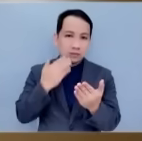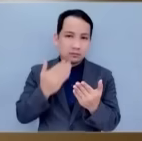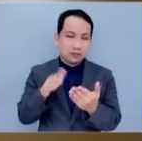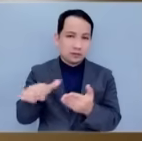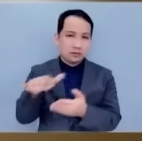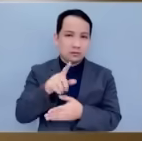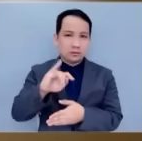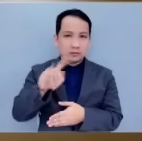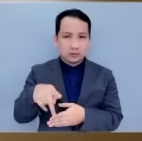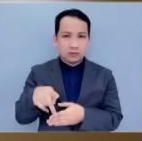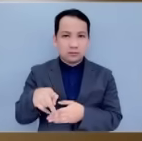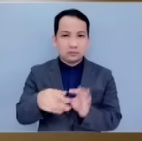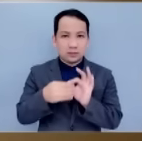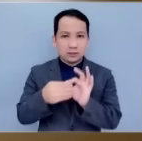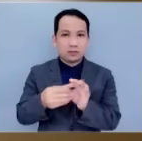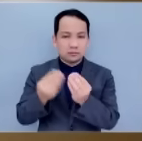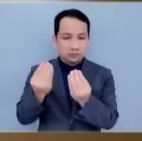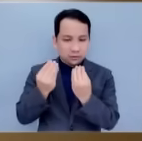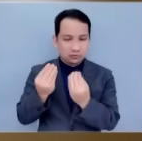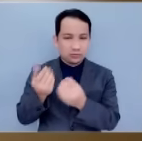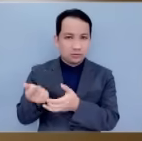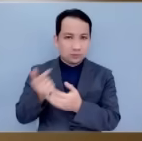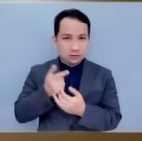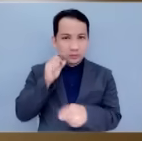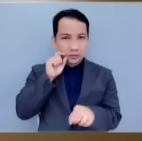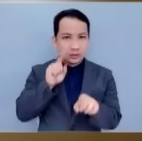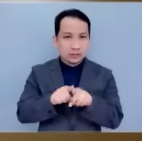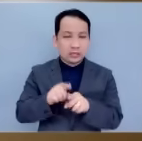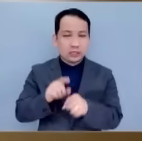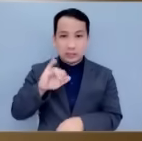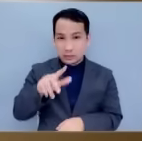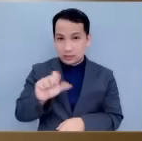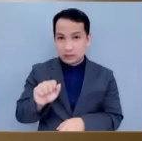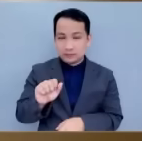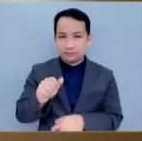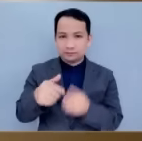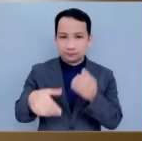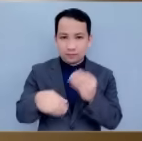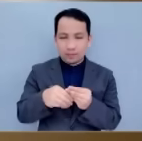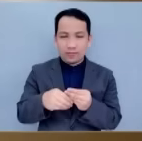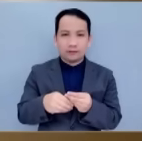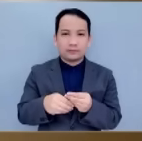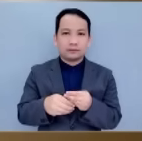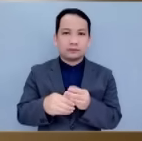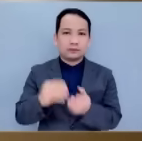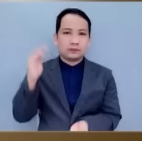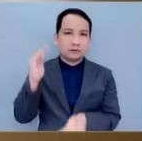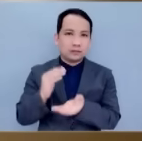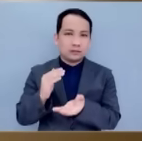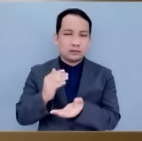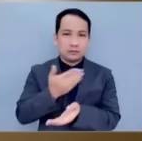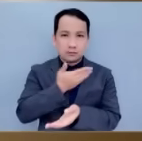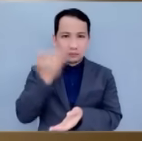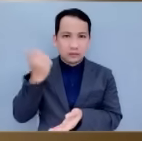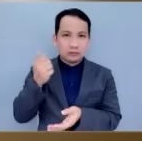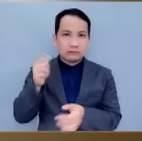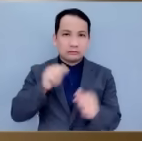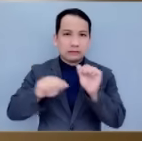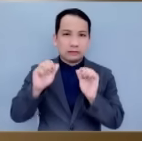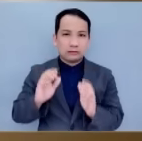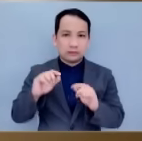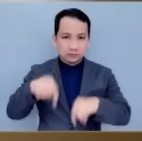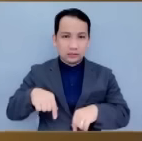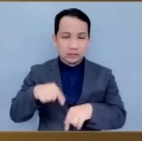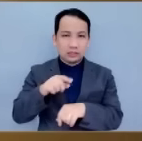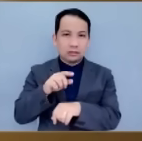at pagiging ate sa kanya ni Jacqueline. Dagdag pa ni Gladys, nabawasan na naman daw ng isang magaling na aktres ang